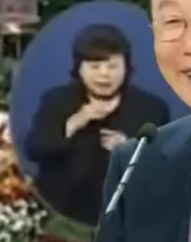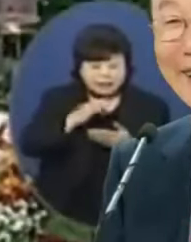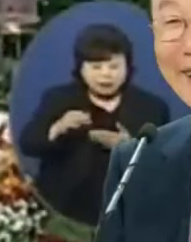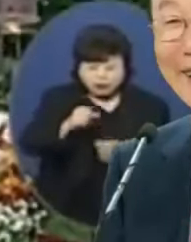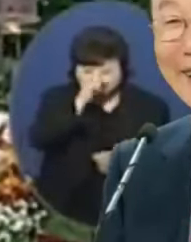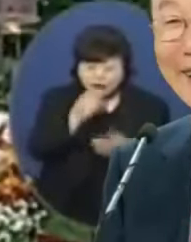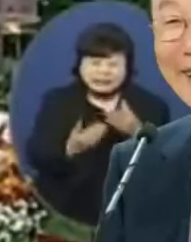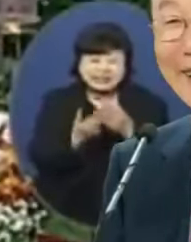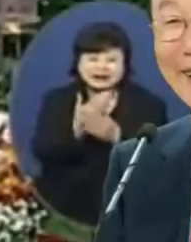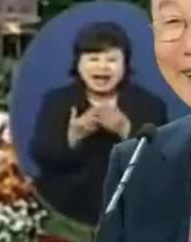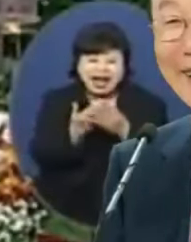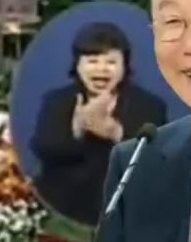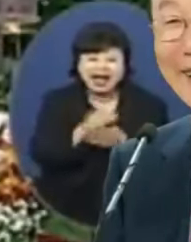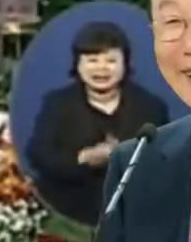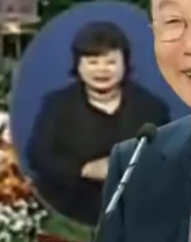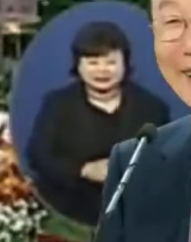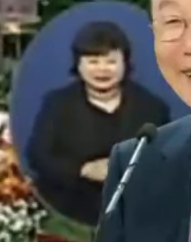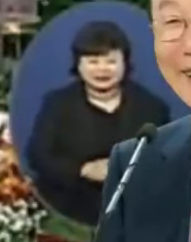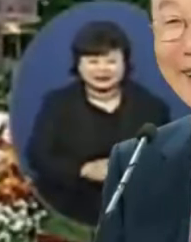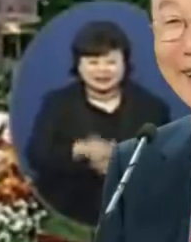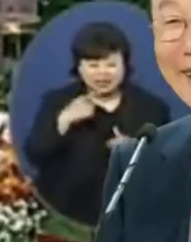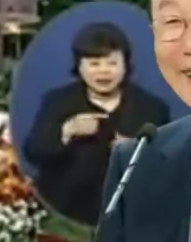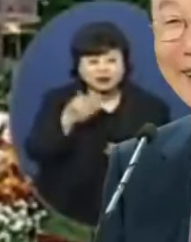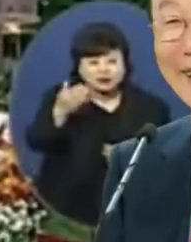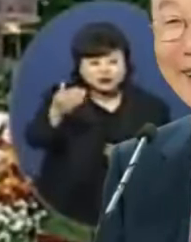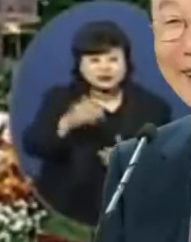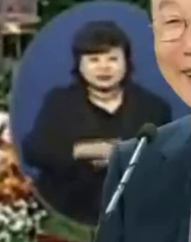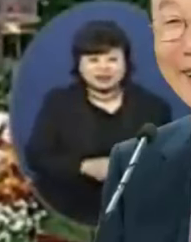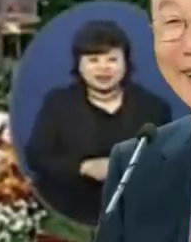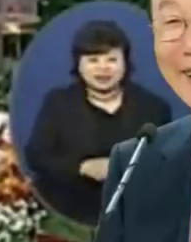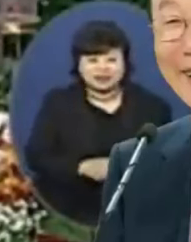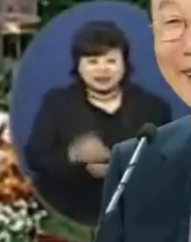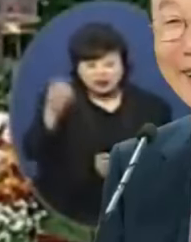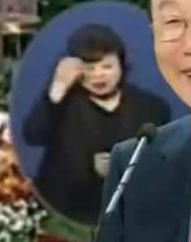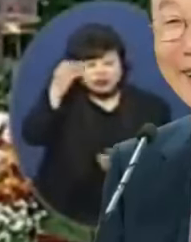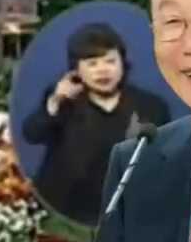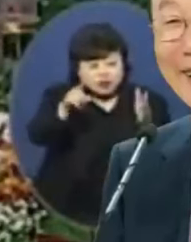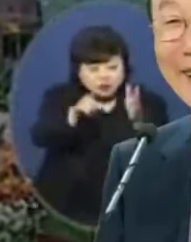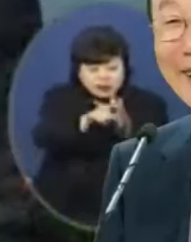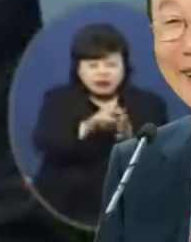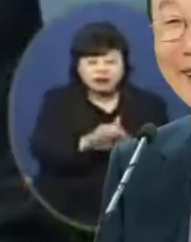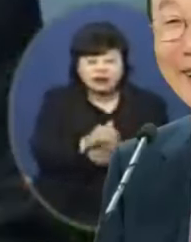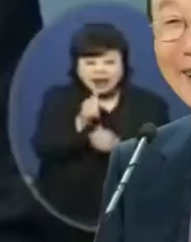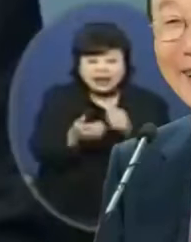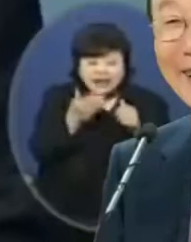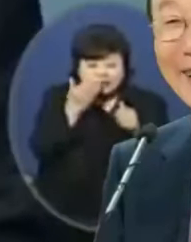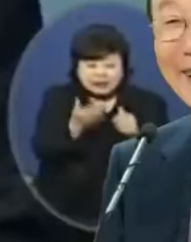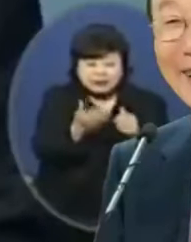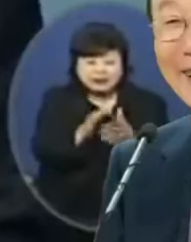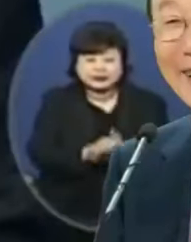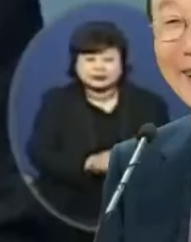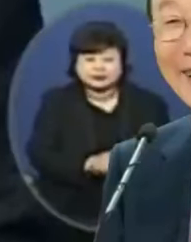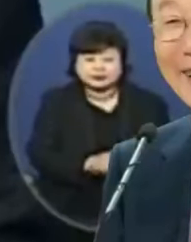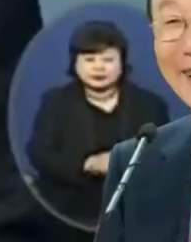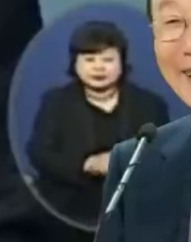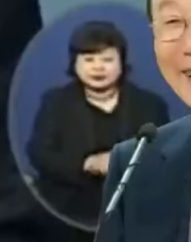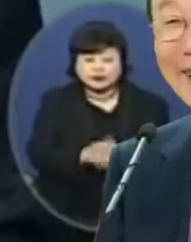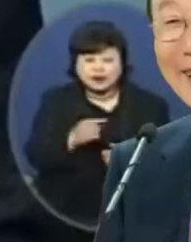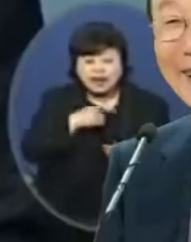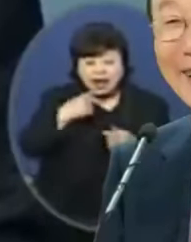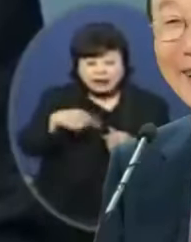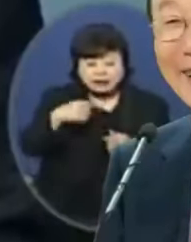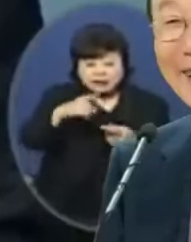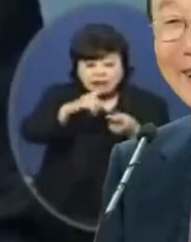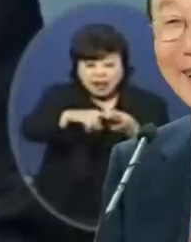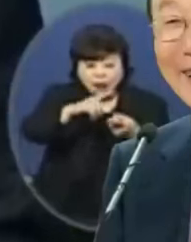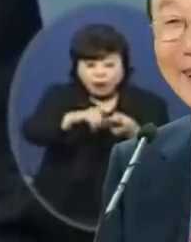좋은 일이 일어난다고 우리에게 가르쳐주지만 우리는 성경을 믿습니다. 하나님이 우리에게 가르쳐준